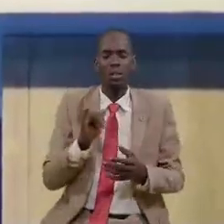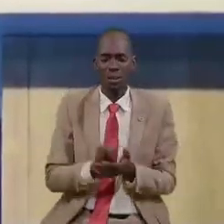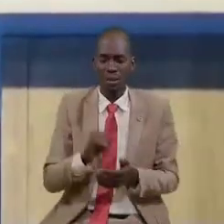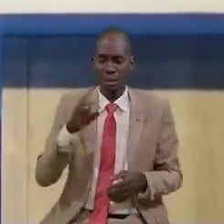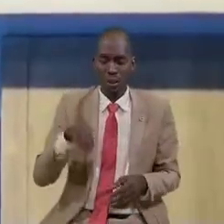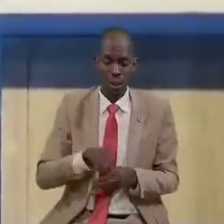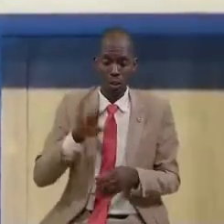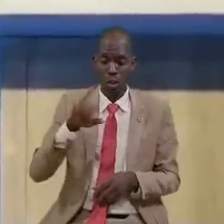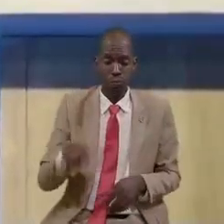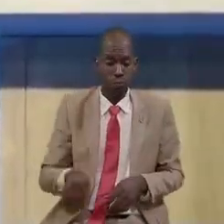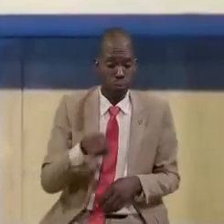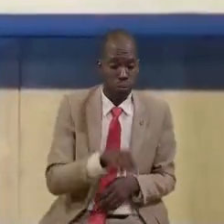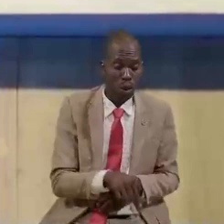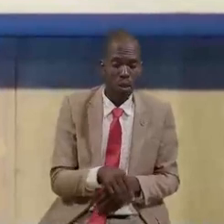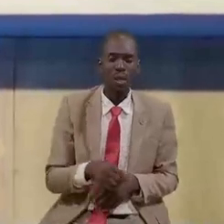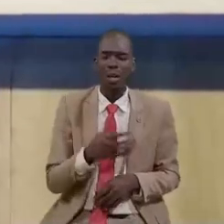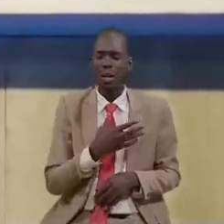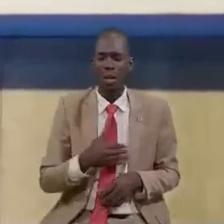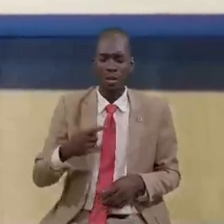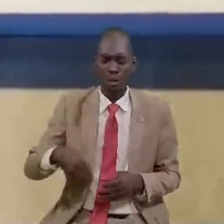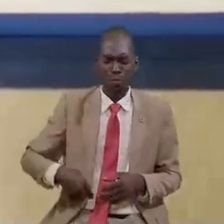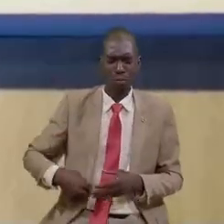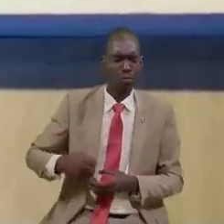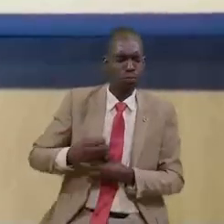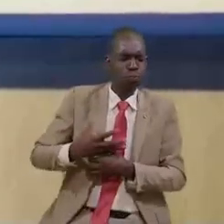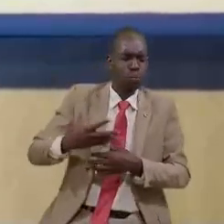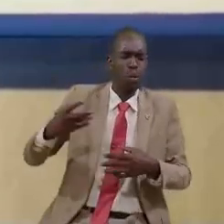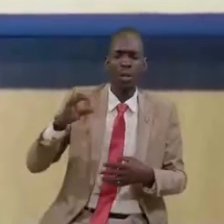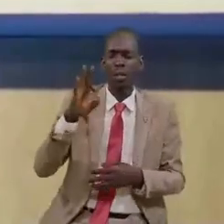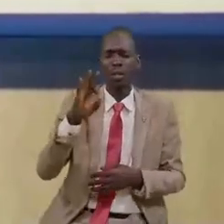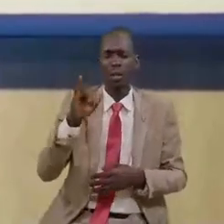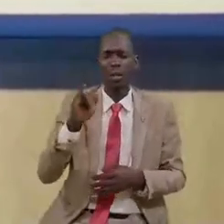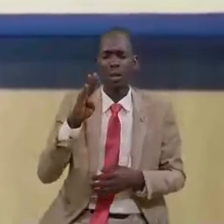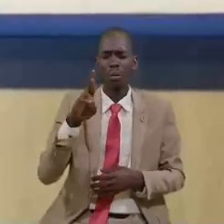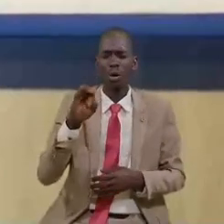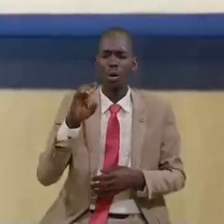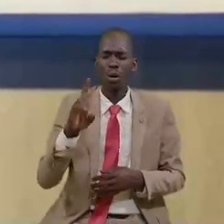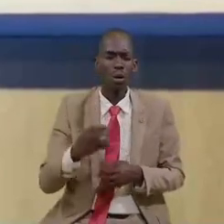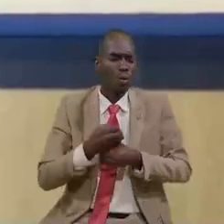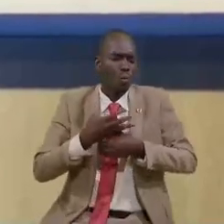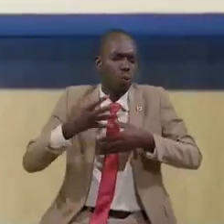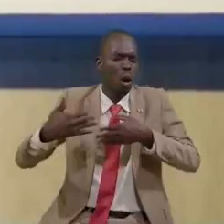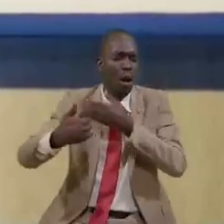et l'hernie, le fibrome et la bosse, toutes choses